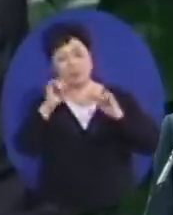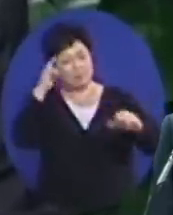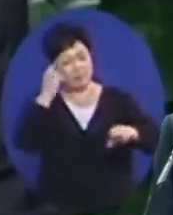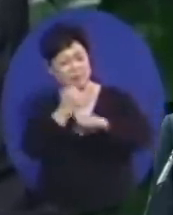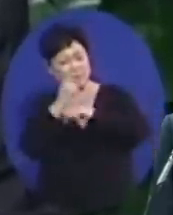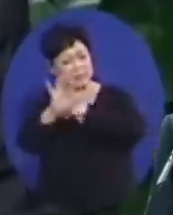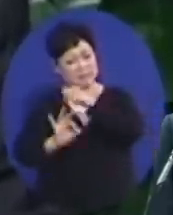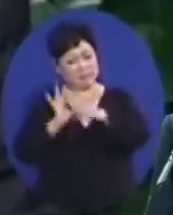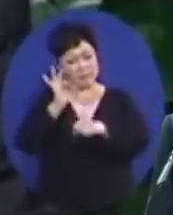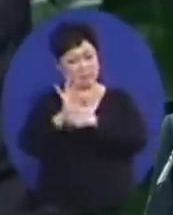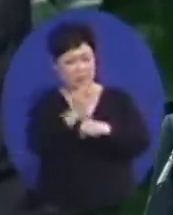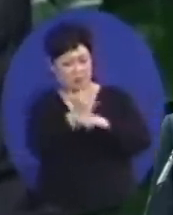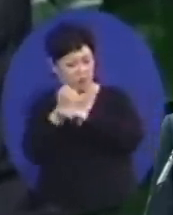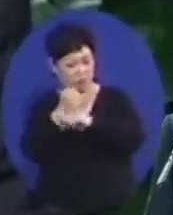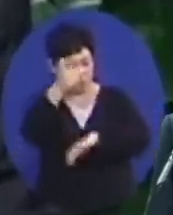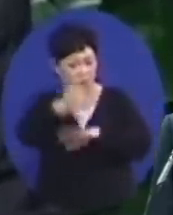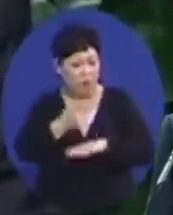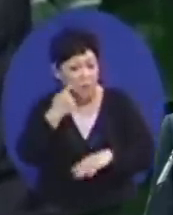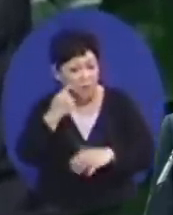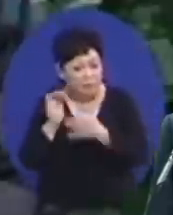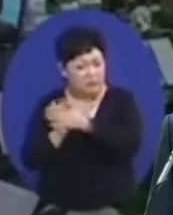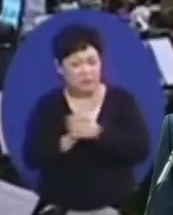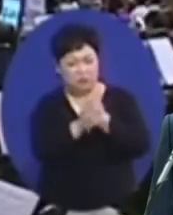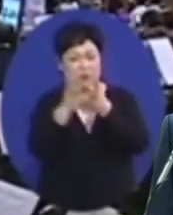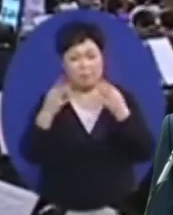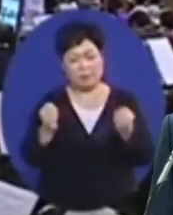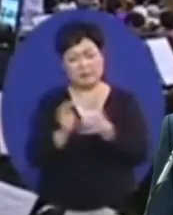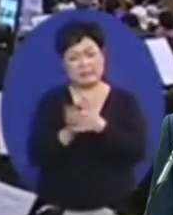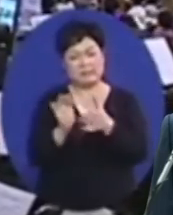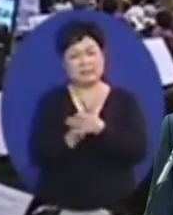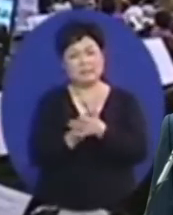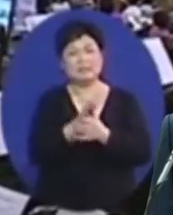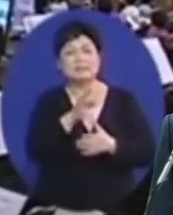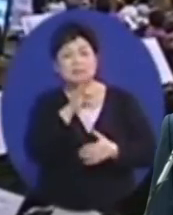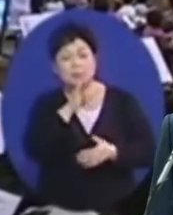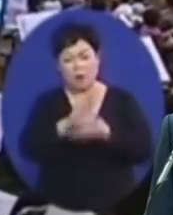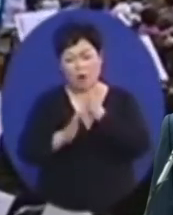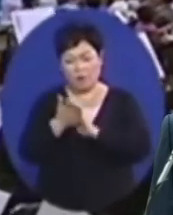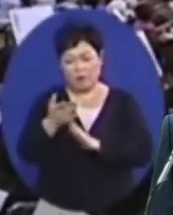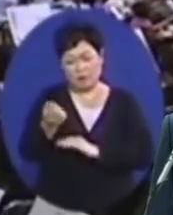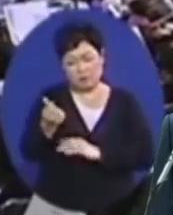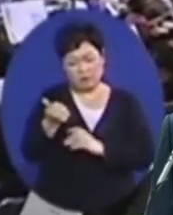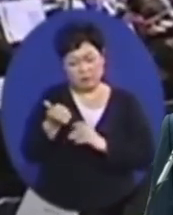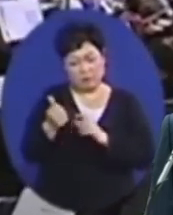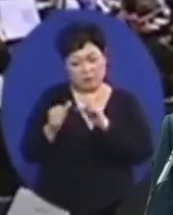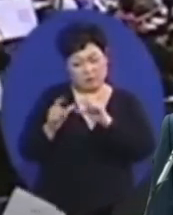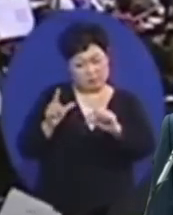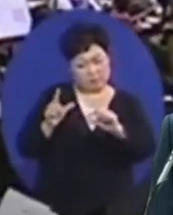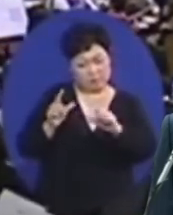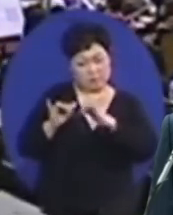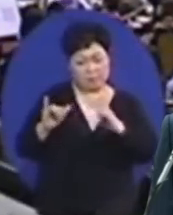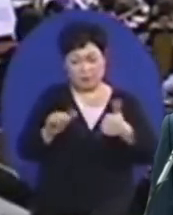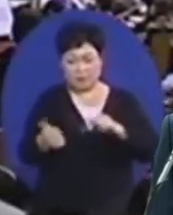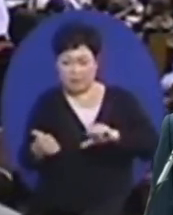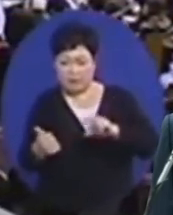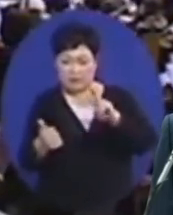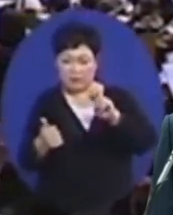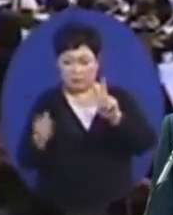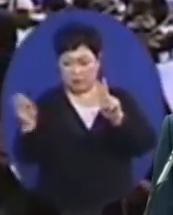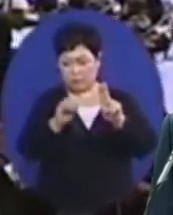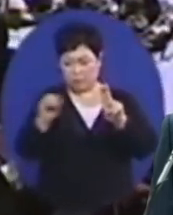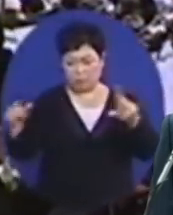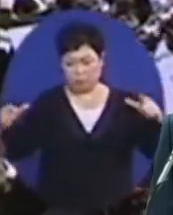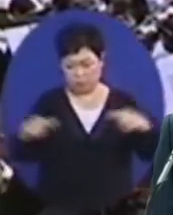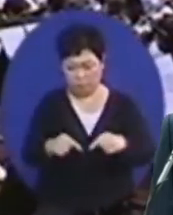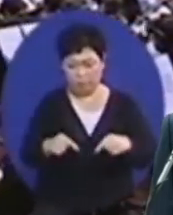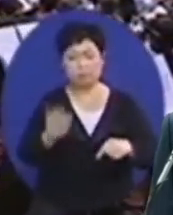추적해온 연구에 따르면 친구가 많은 노인들은 친구가 없거나 적은 노인에 비해 사망률이 22%나